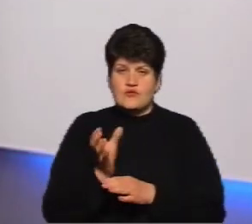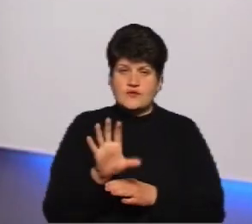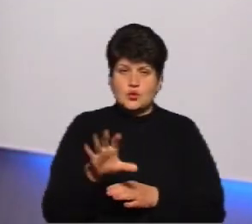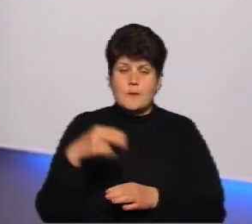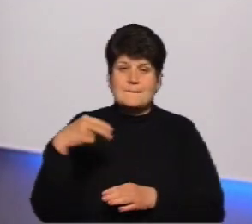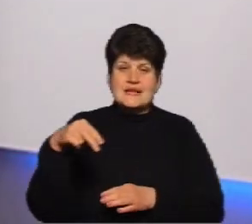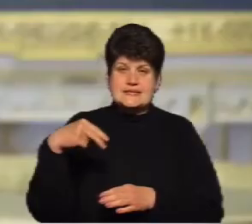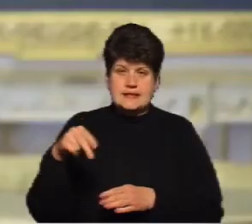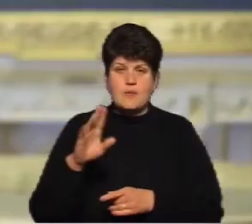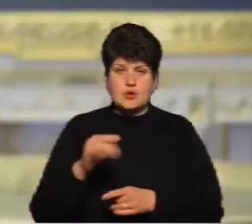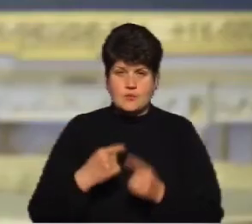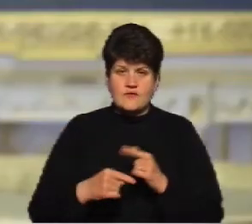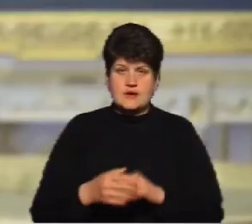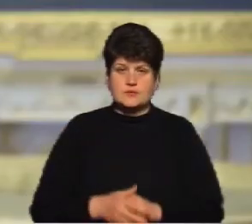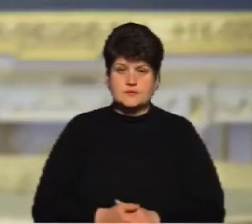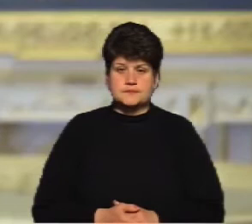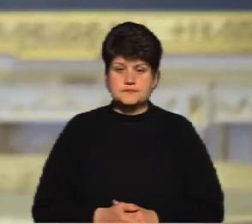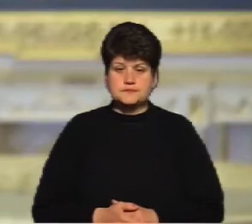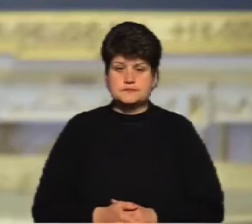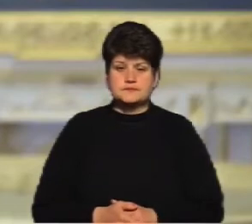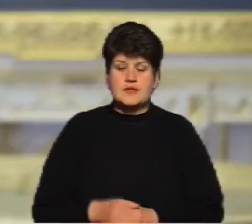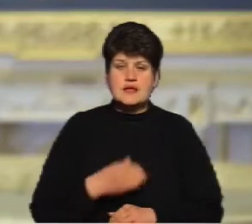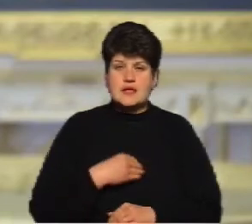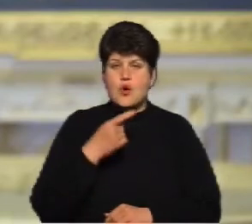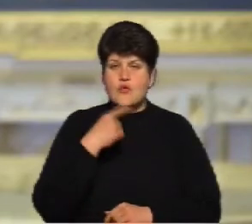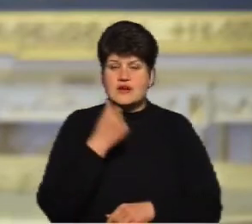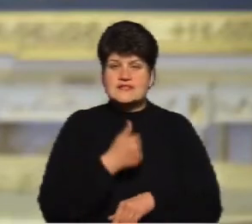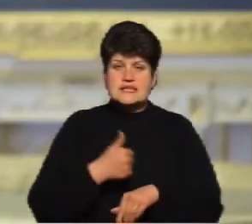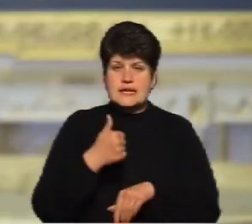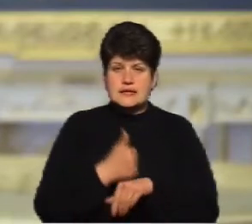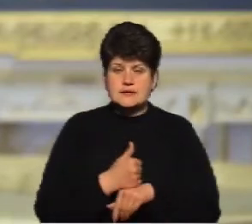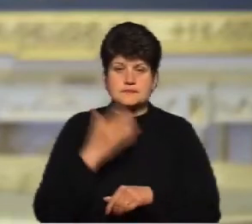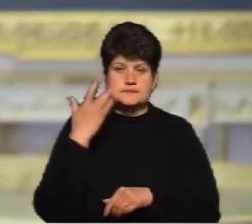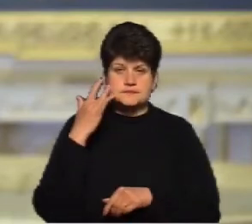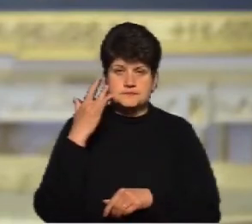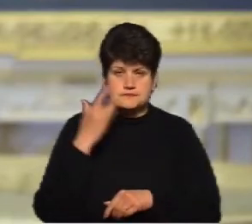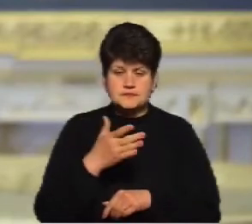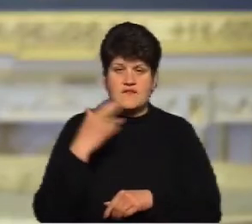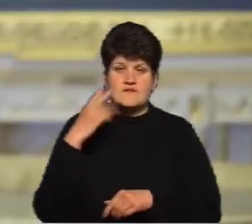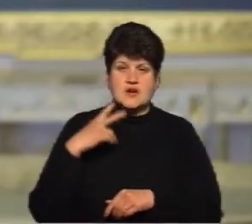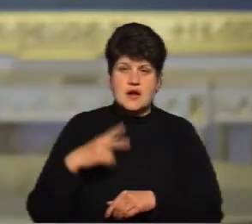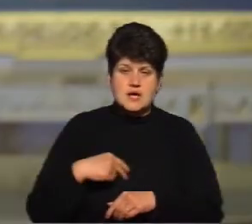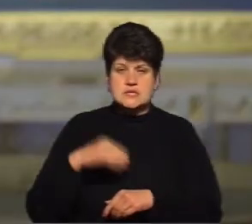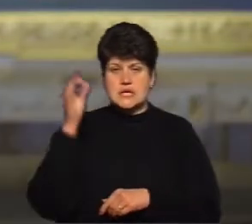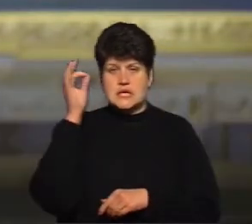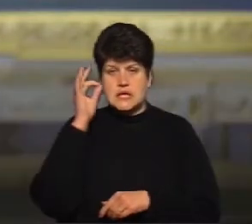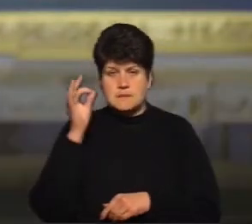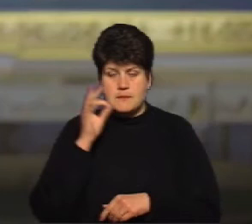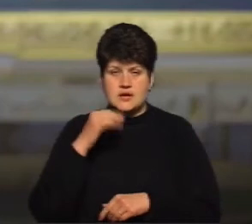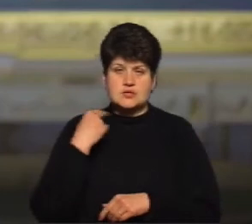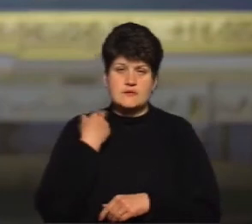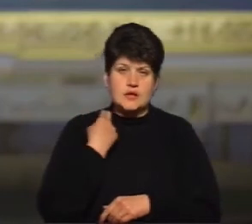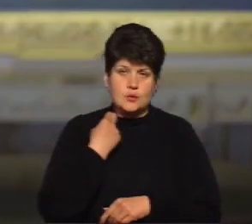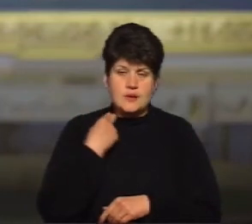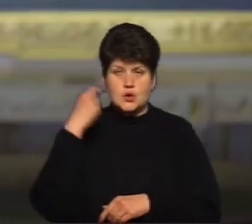потім повернемося. Я говорив з лідерами Сполучених Штатів Америки, Франції, Німеччини, Великобританії,